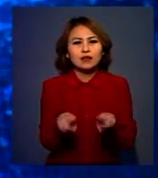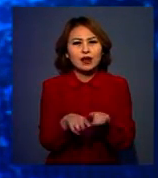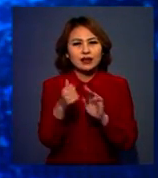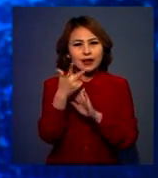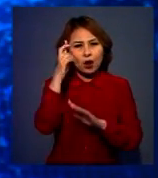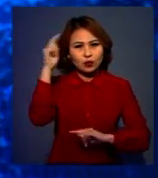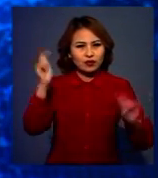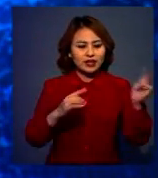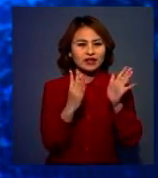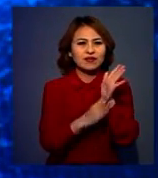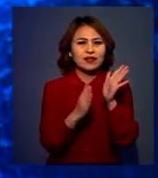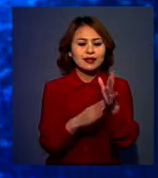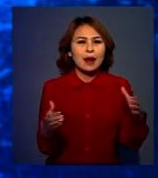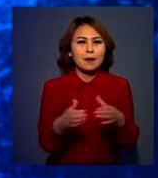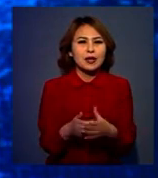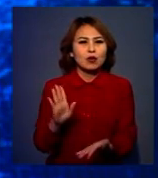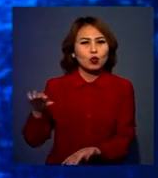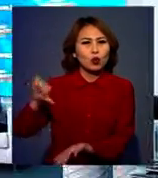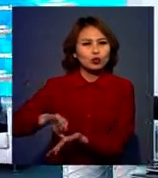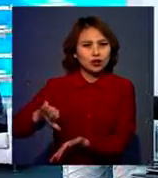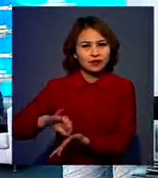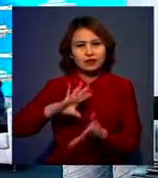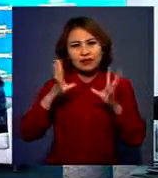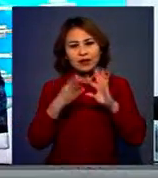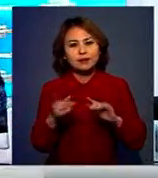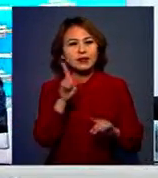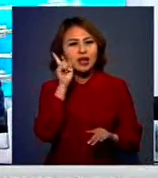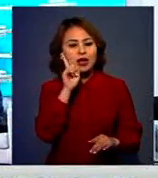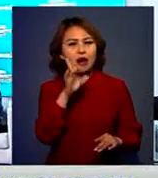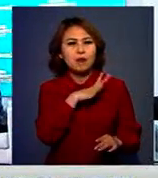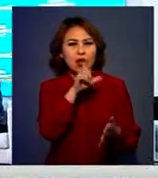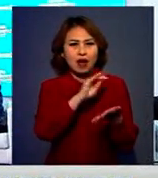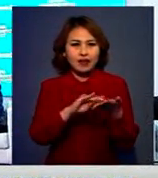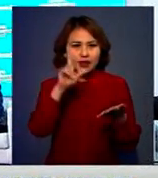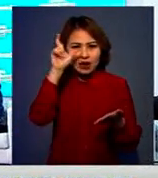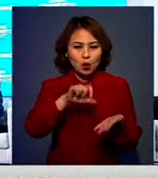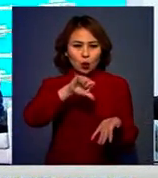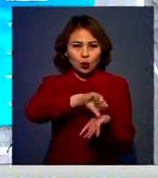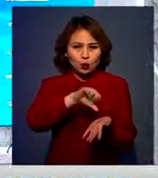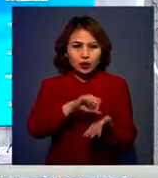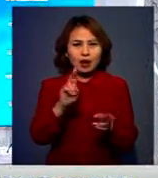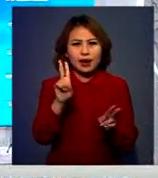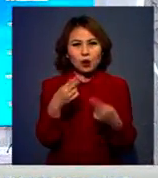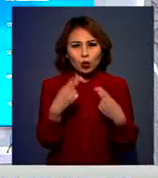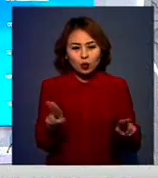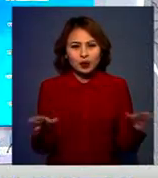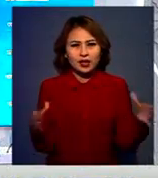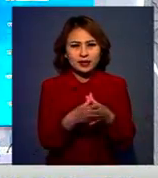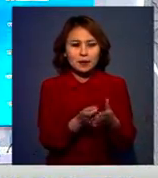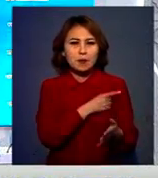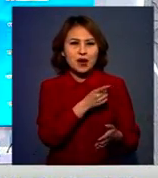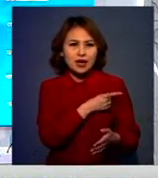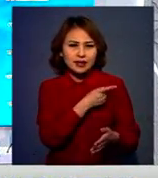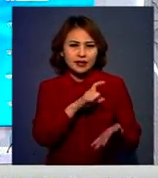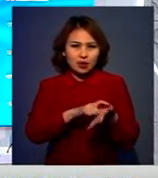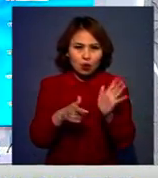90 компания қатысады. Жастар жылы аясында жас авторлардың қатысуымен ақындар марафоны, әдебиет клубының отырысы, шеберлік